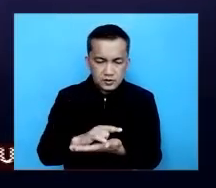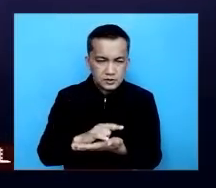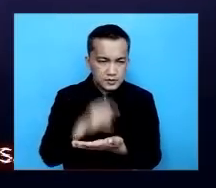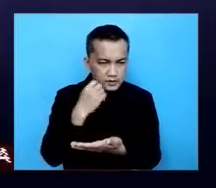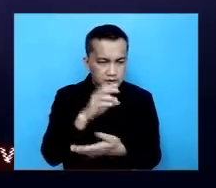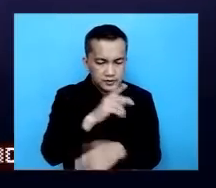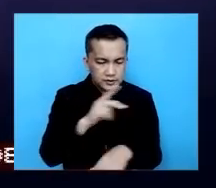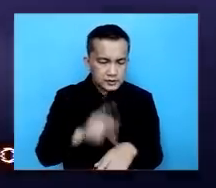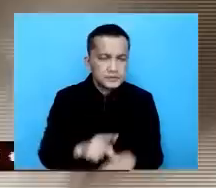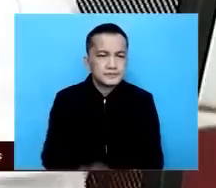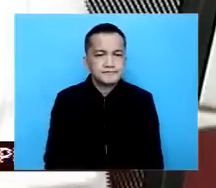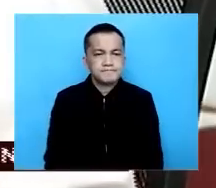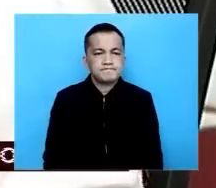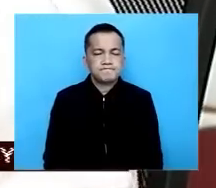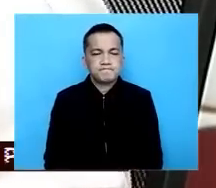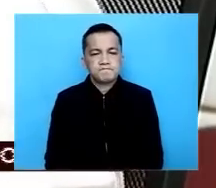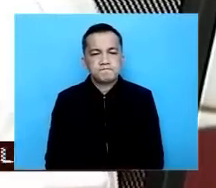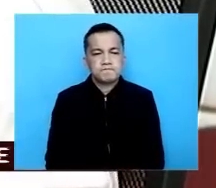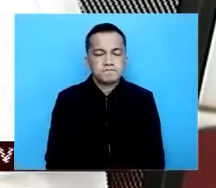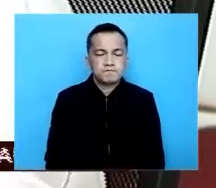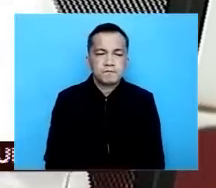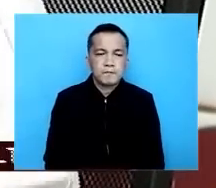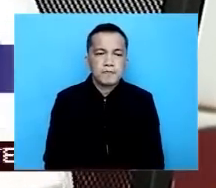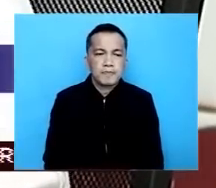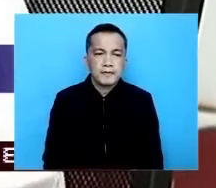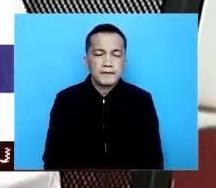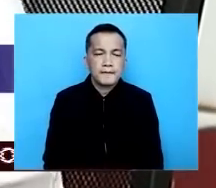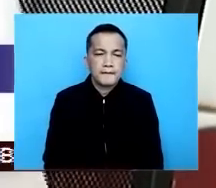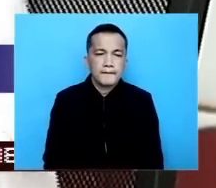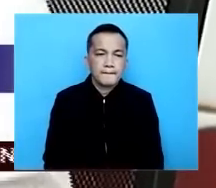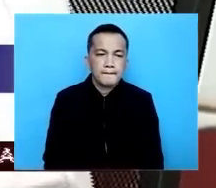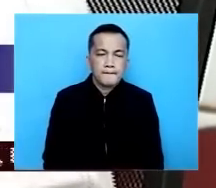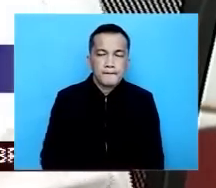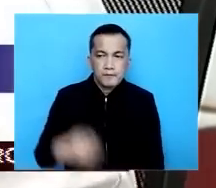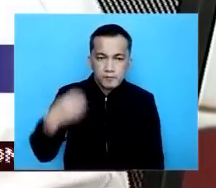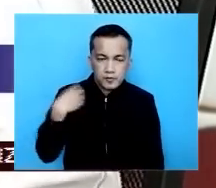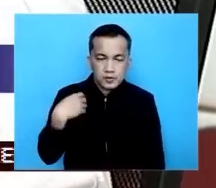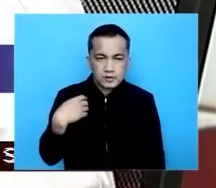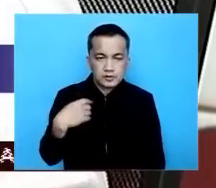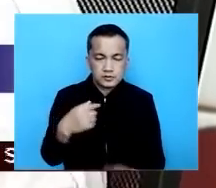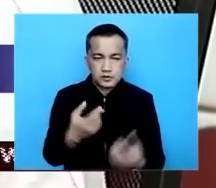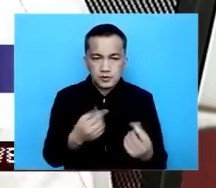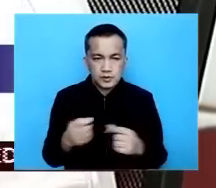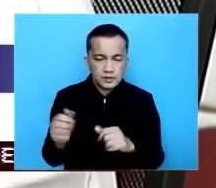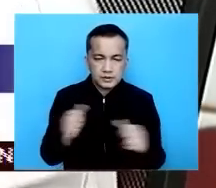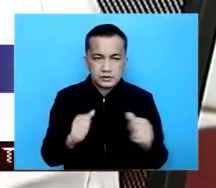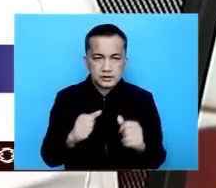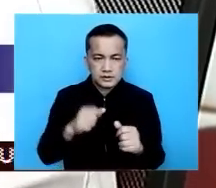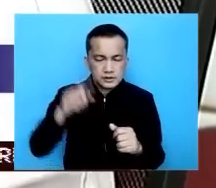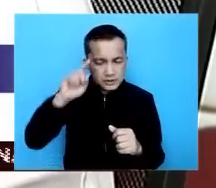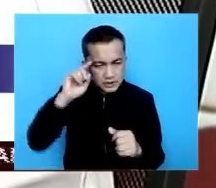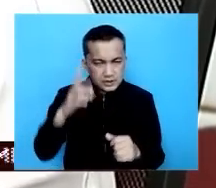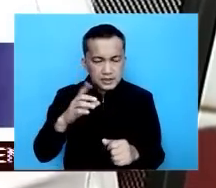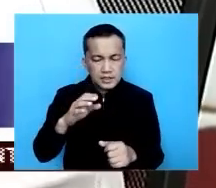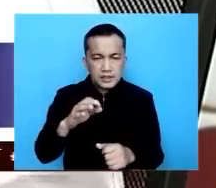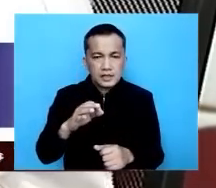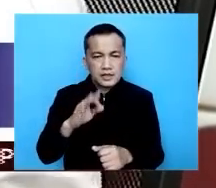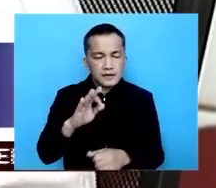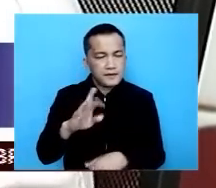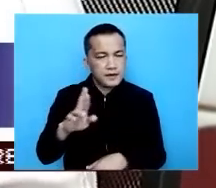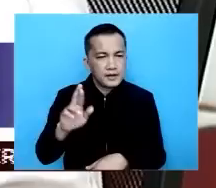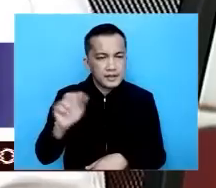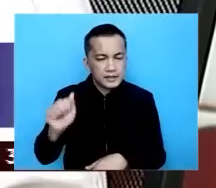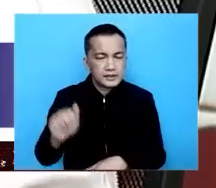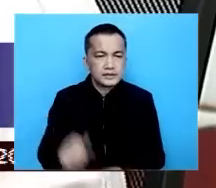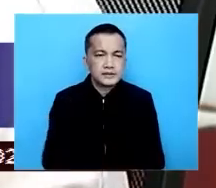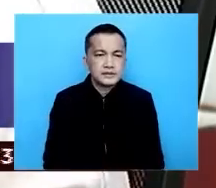ang OFW. Ang employer mismo gumawa ng action na secretly na hindi alam ng FRA.